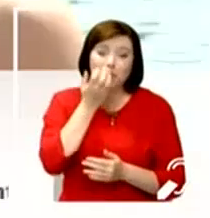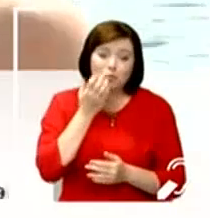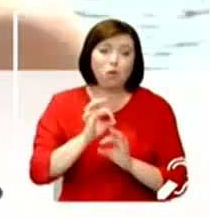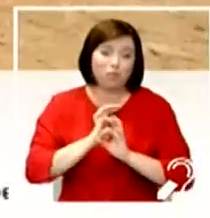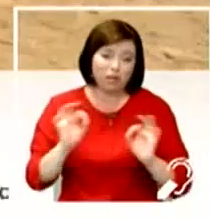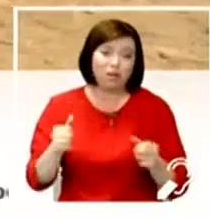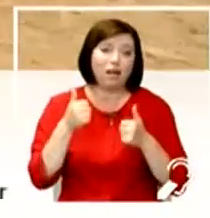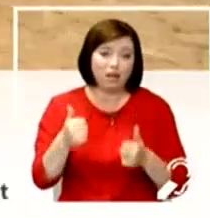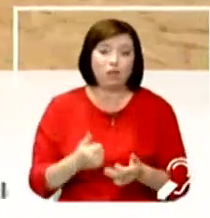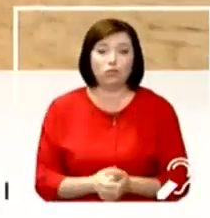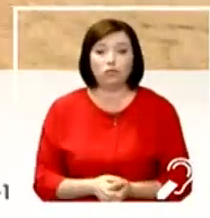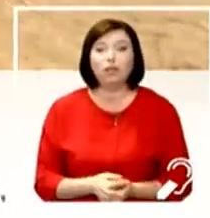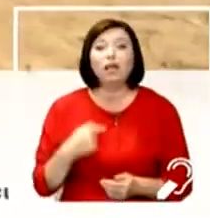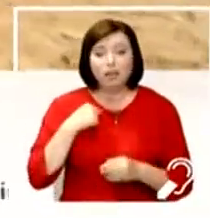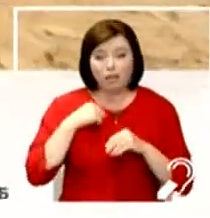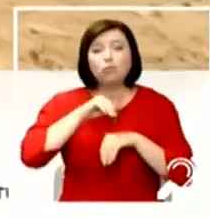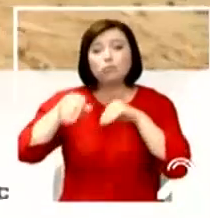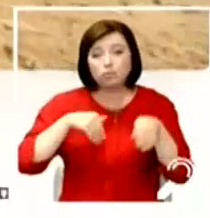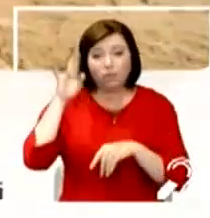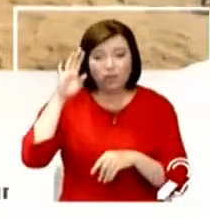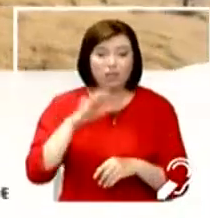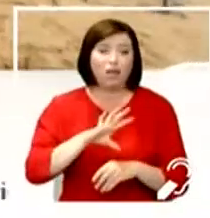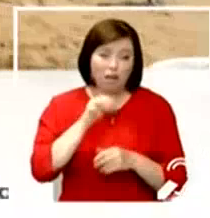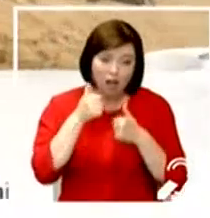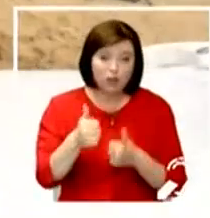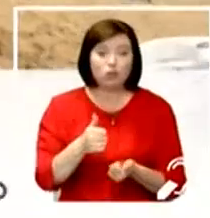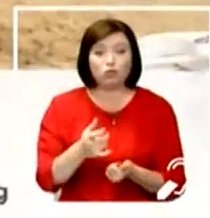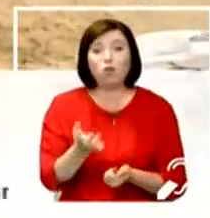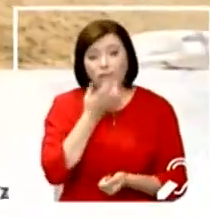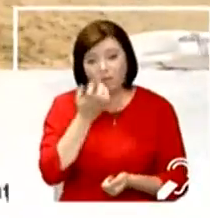e soare. Mă rog, în apă e bine, e cald și